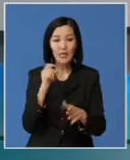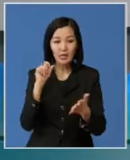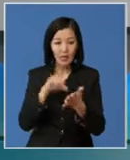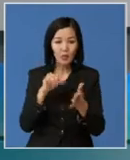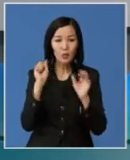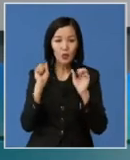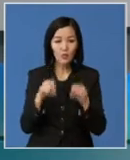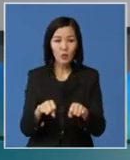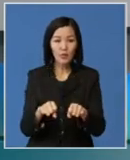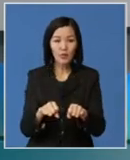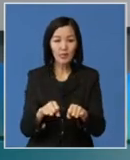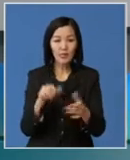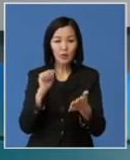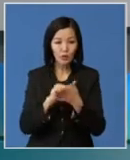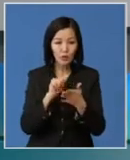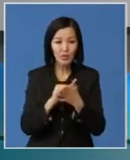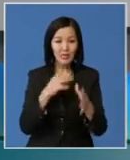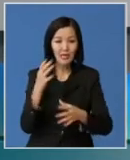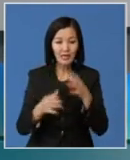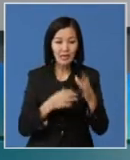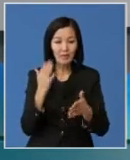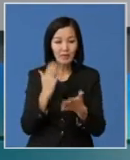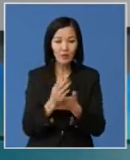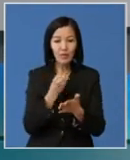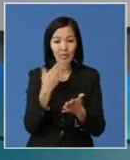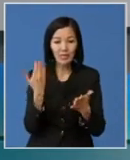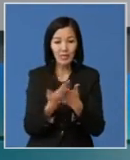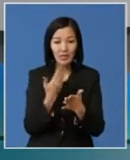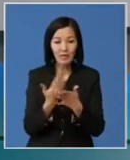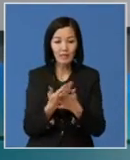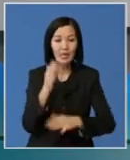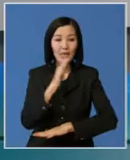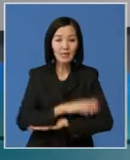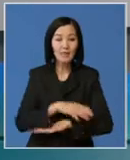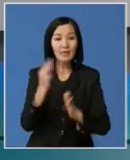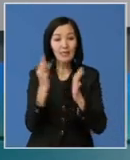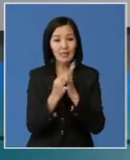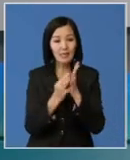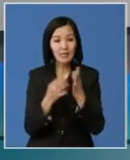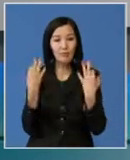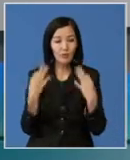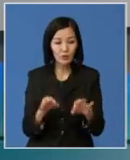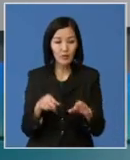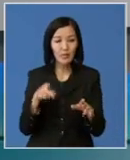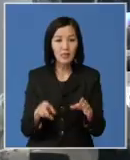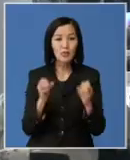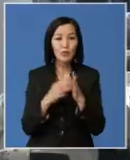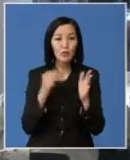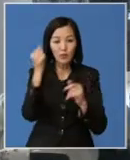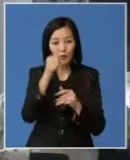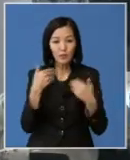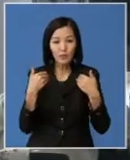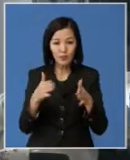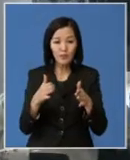халықаралық сертификатқа ие болған оқушыларға жақсы жаңалық бар. Олар бейіндік пән бойынша тесттен босатылады. 2019 жылғы мектеп